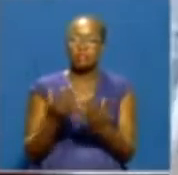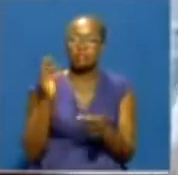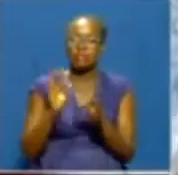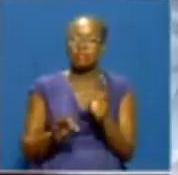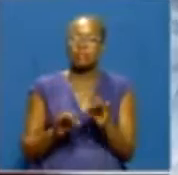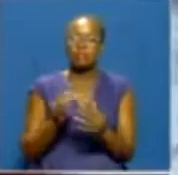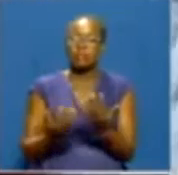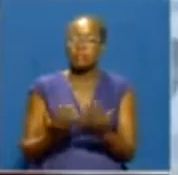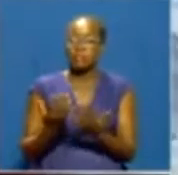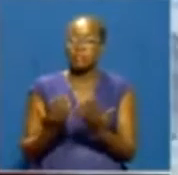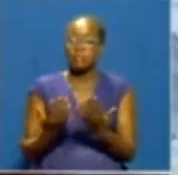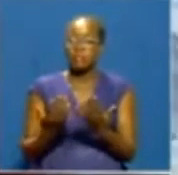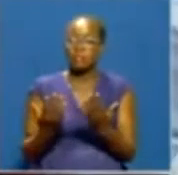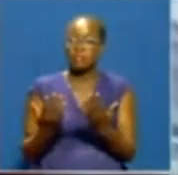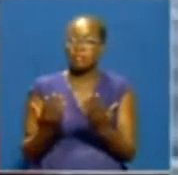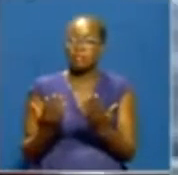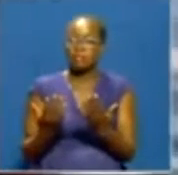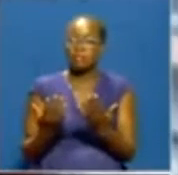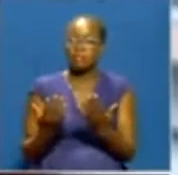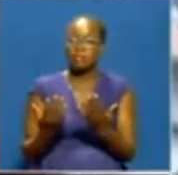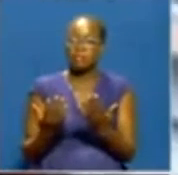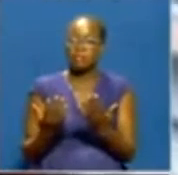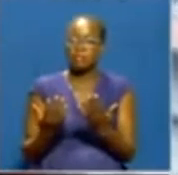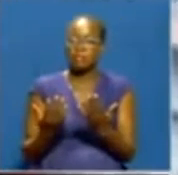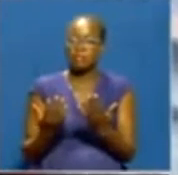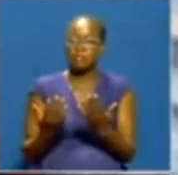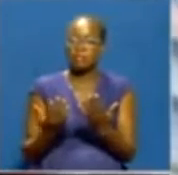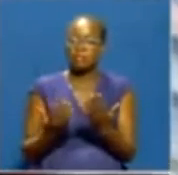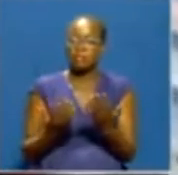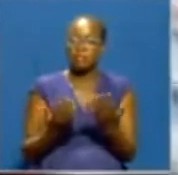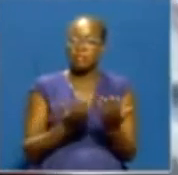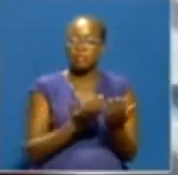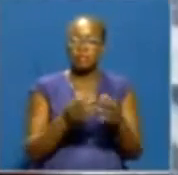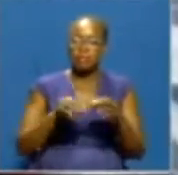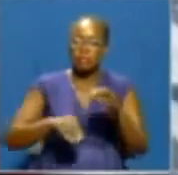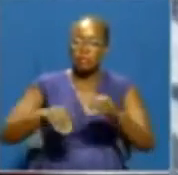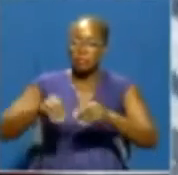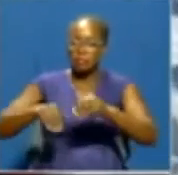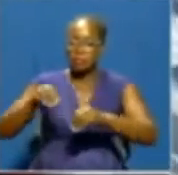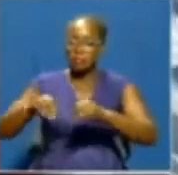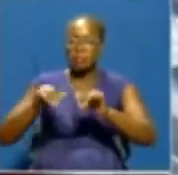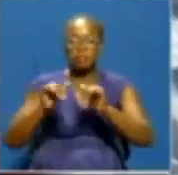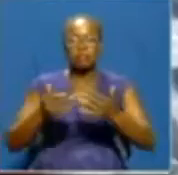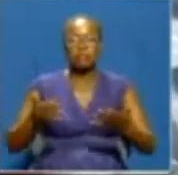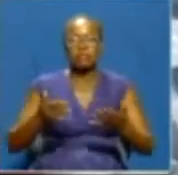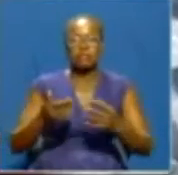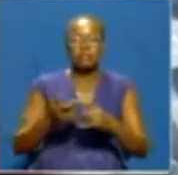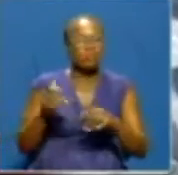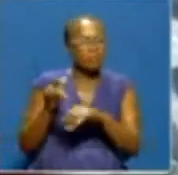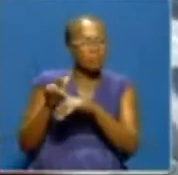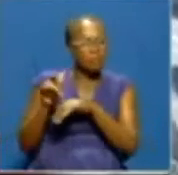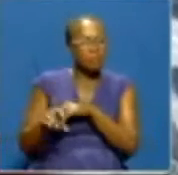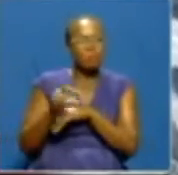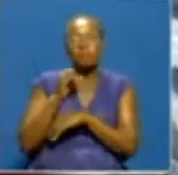vimesimama mahali hapa. Ni wachuuzi wa mitumba na wamekuwa wakiwa hapa kuanzia kitambo.